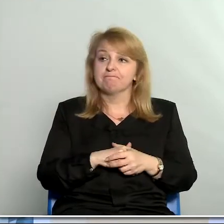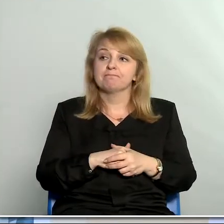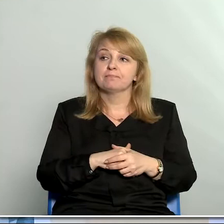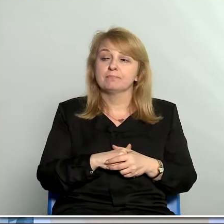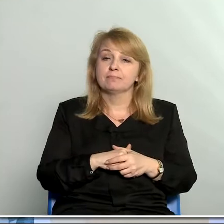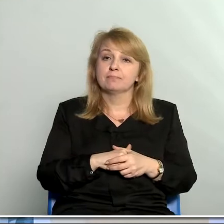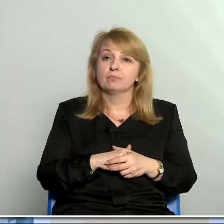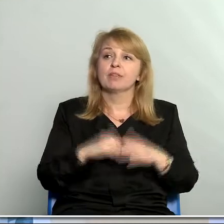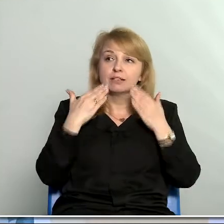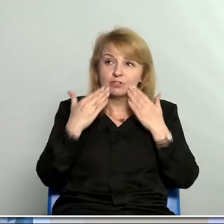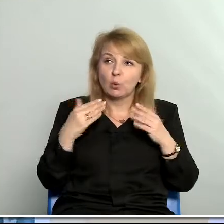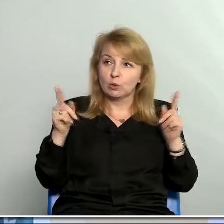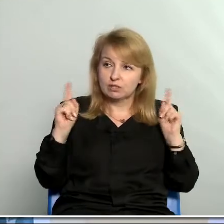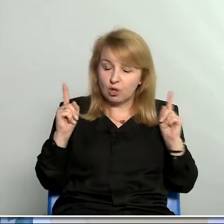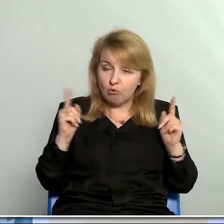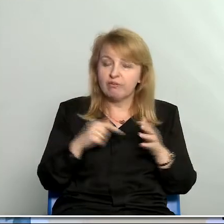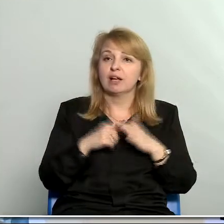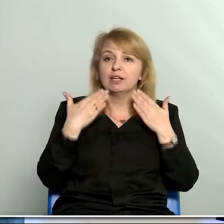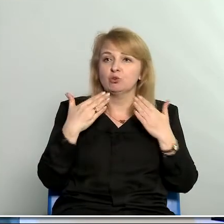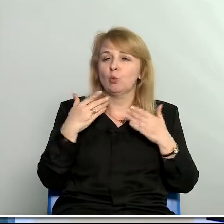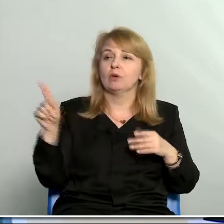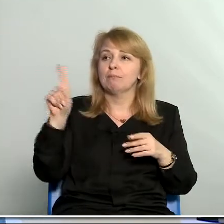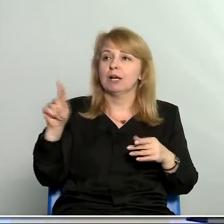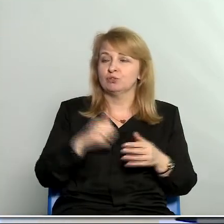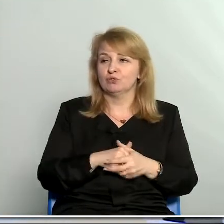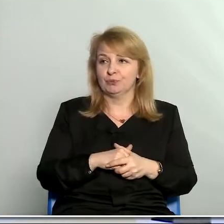Dziękuję za uwagę. Dziękuję Państwu bardzo.